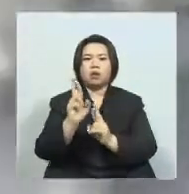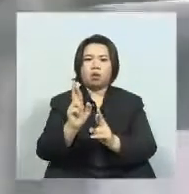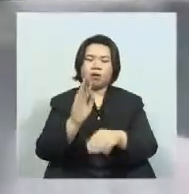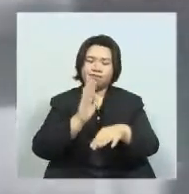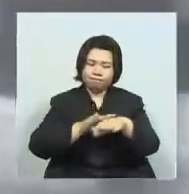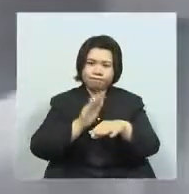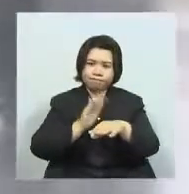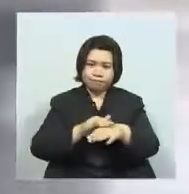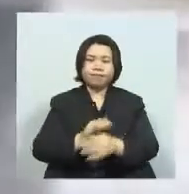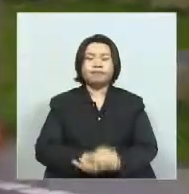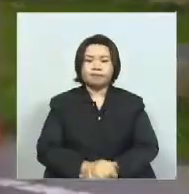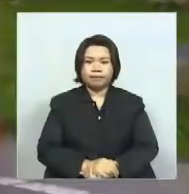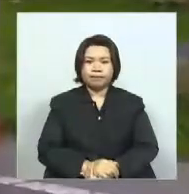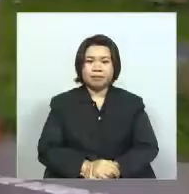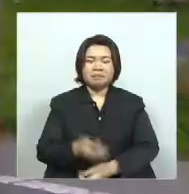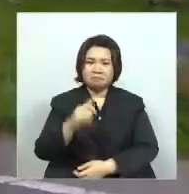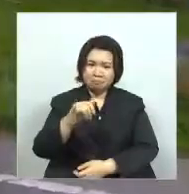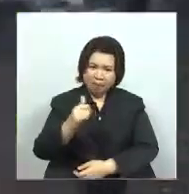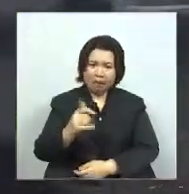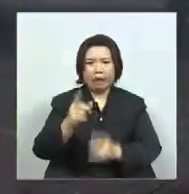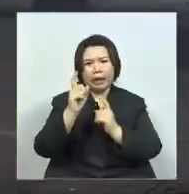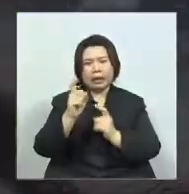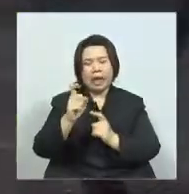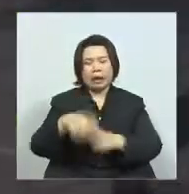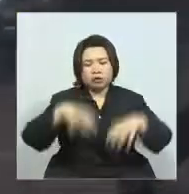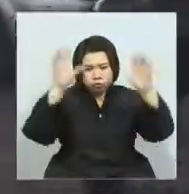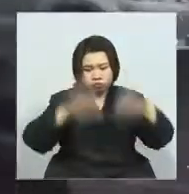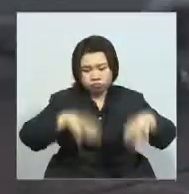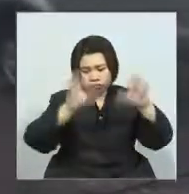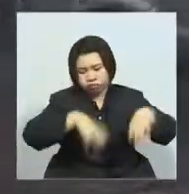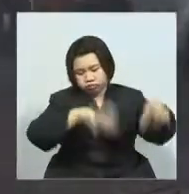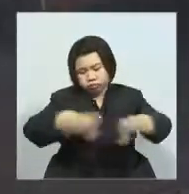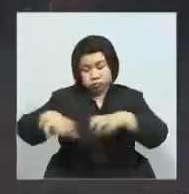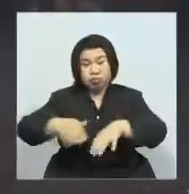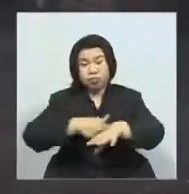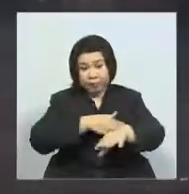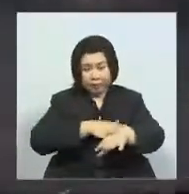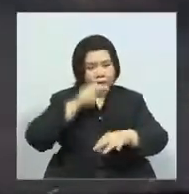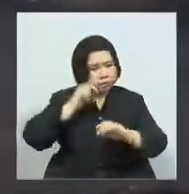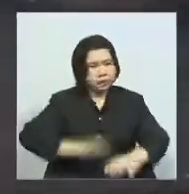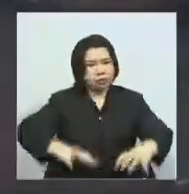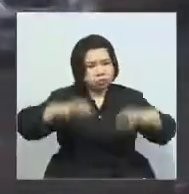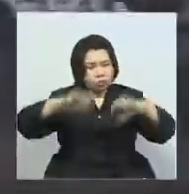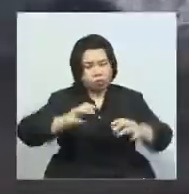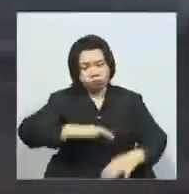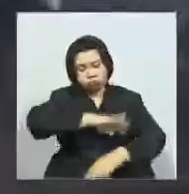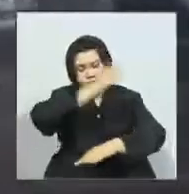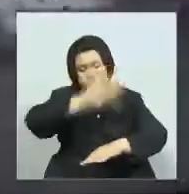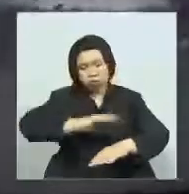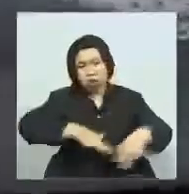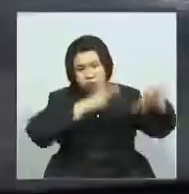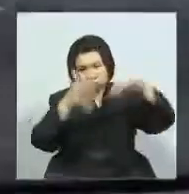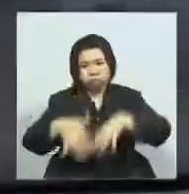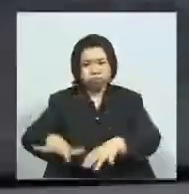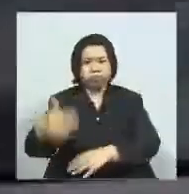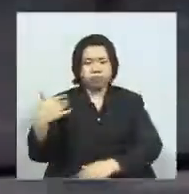ระวังให้ดีนะคะบาฤ Bye!มีความเสียงทจะเกิดฝนตกหนักฝนตกสะสมอาจทำใหเกิดนำทมตร และน้ปะไหลหลาก